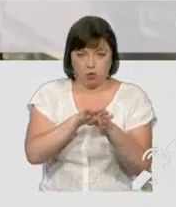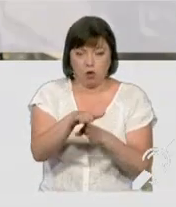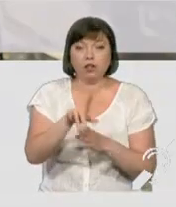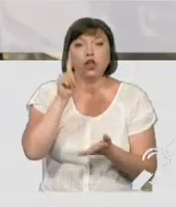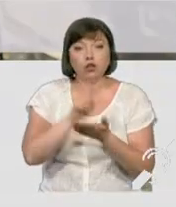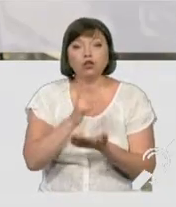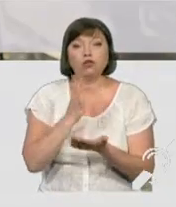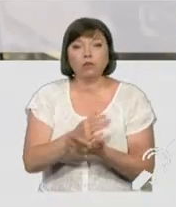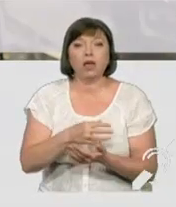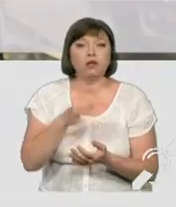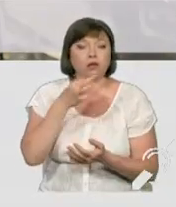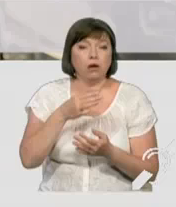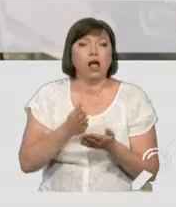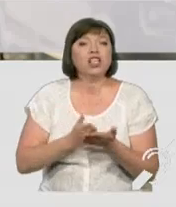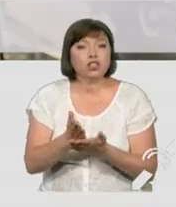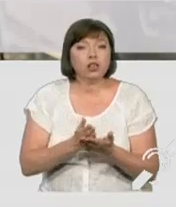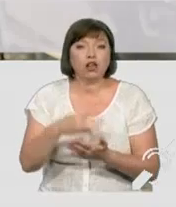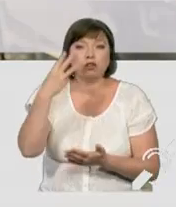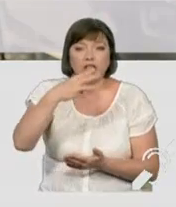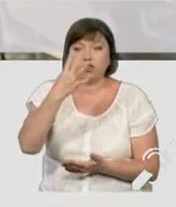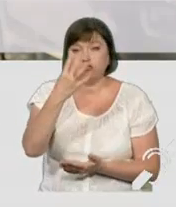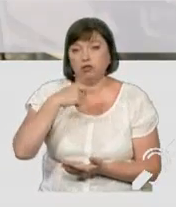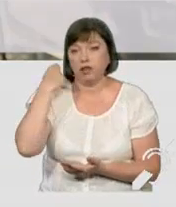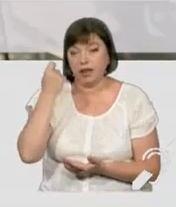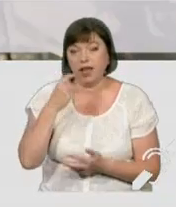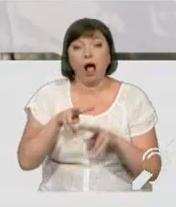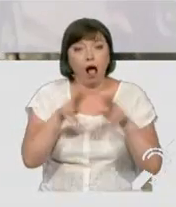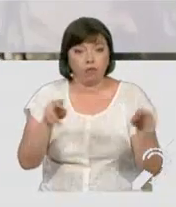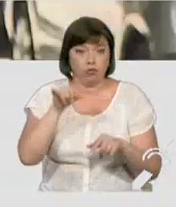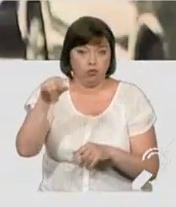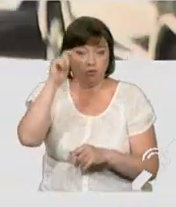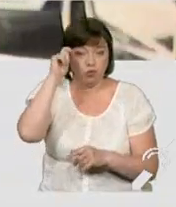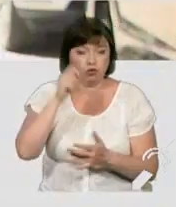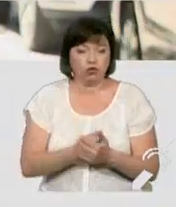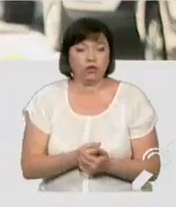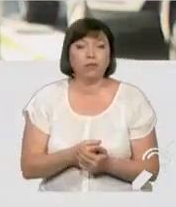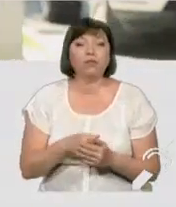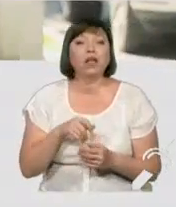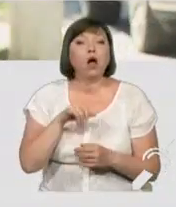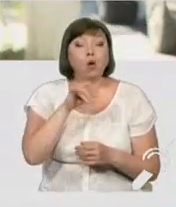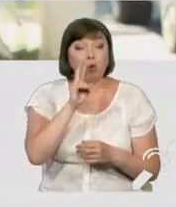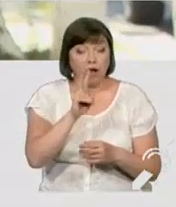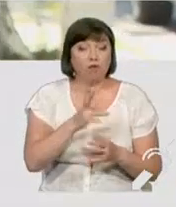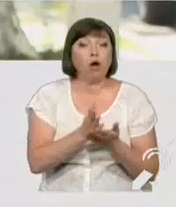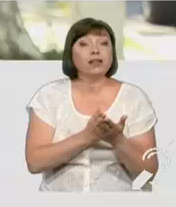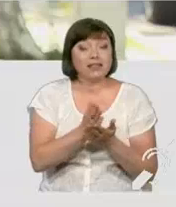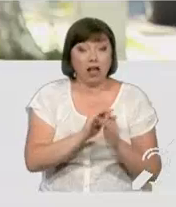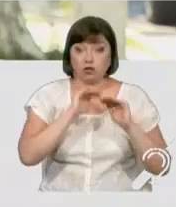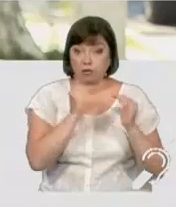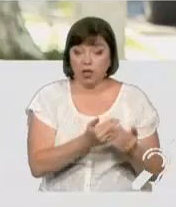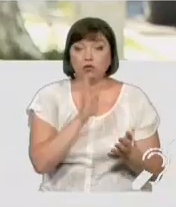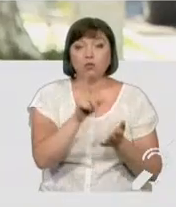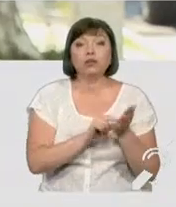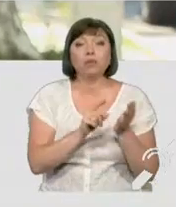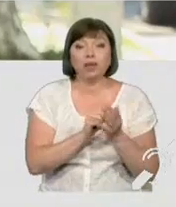acestea trebuie să aibă o experiență de muncă de 34 de ani, la fel ca și bărbații. Cele cu un stagiu de cotizare mai mic vor